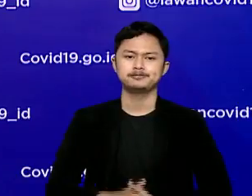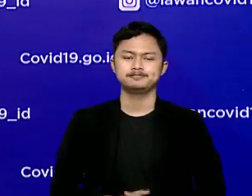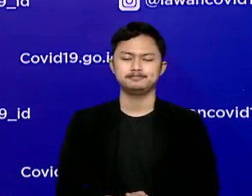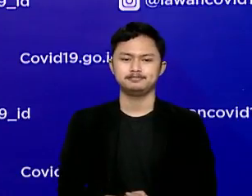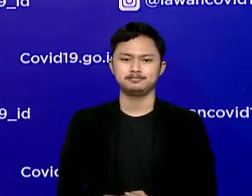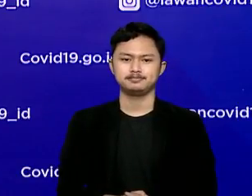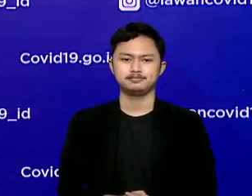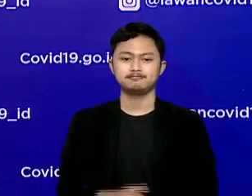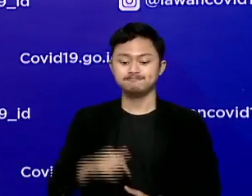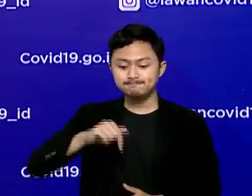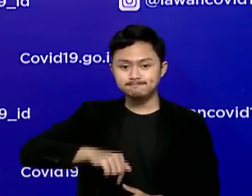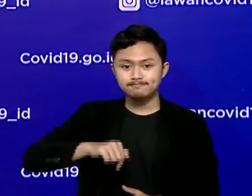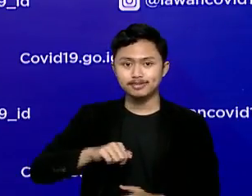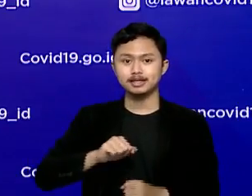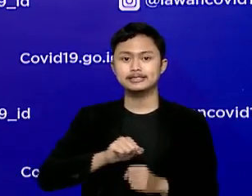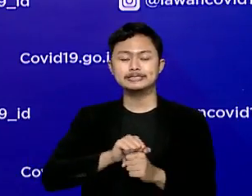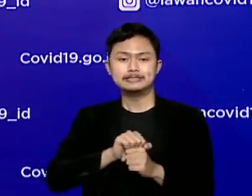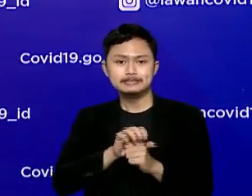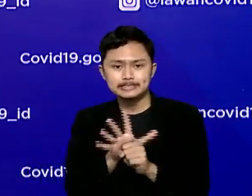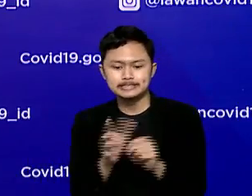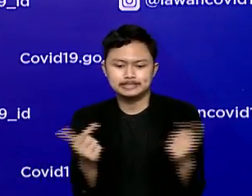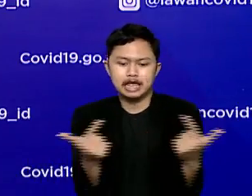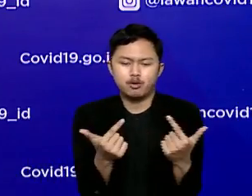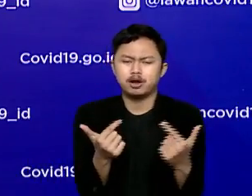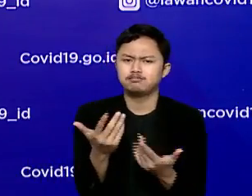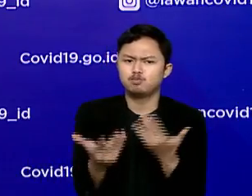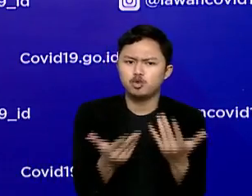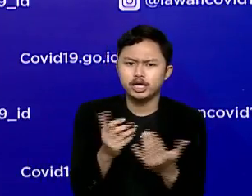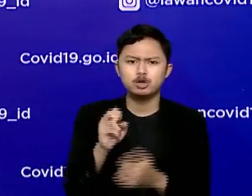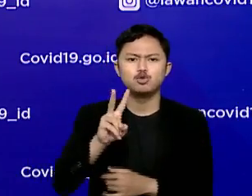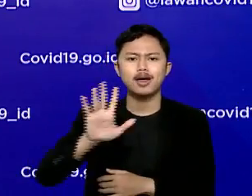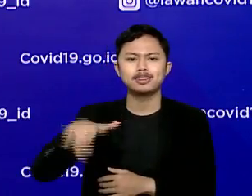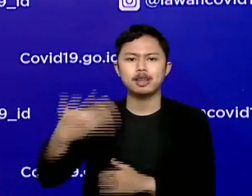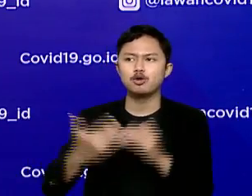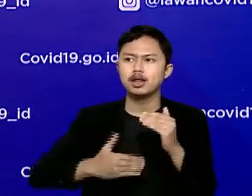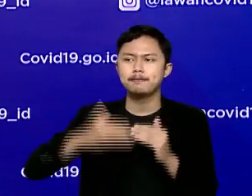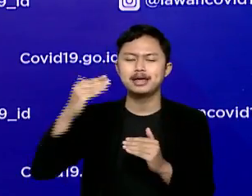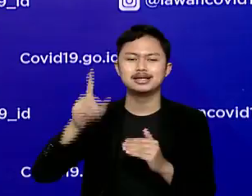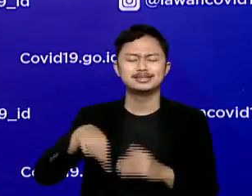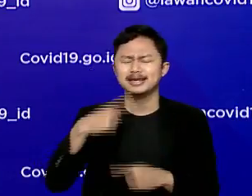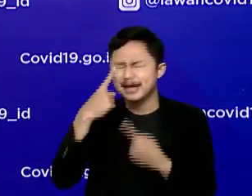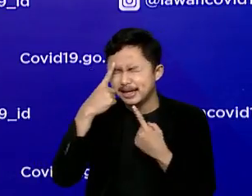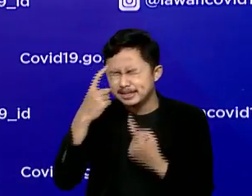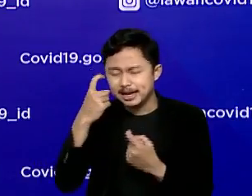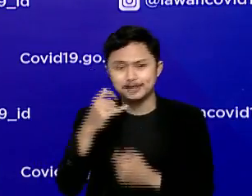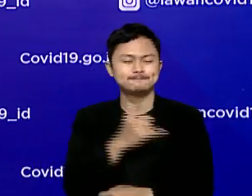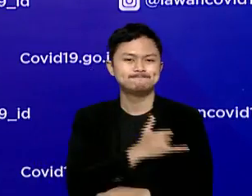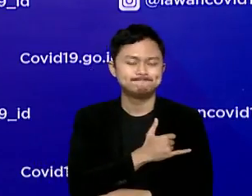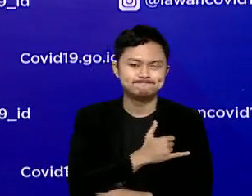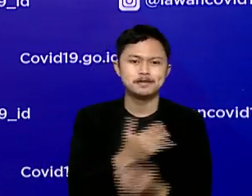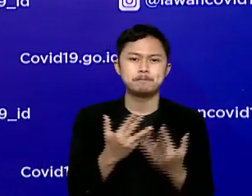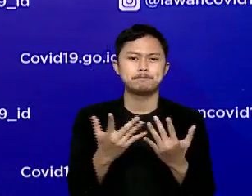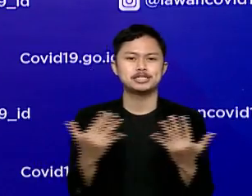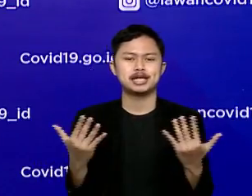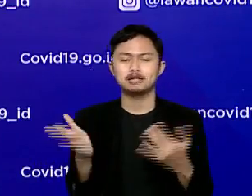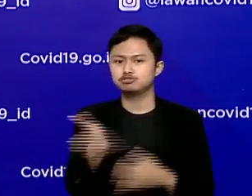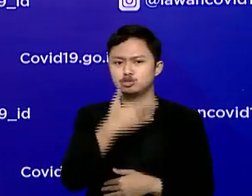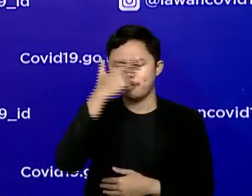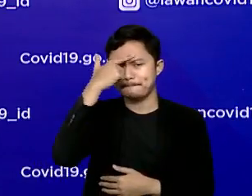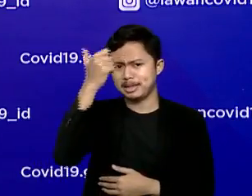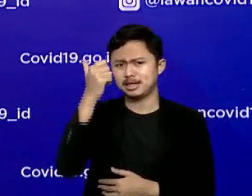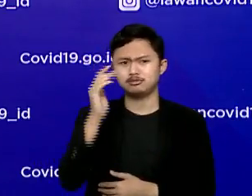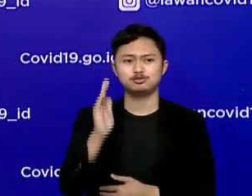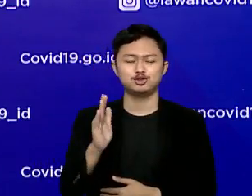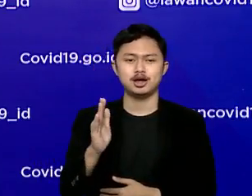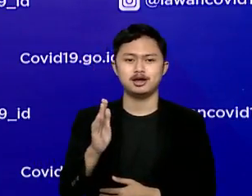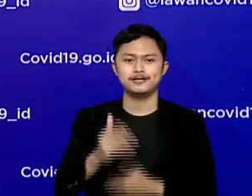Setelah hampir 2 tahun berhadapan dengan virus COVID-19 ini, saya percaya masyarakat Indonesia sudah semakin cerdas